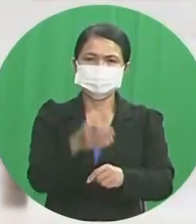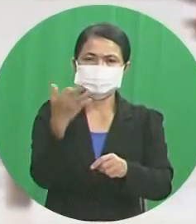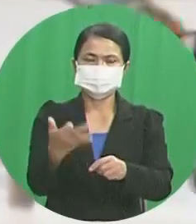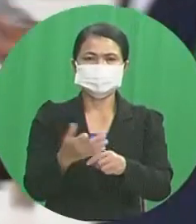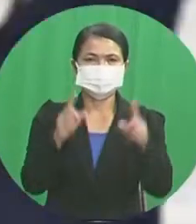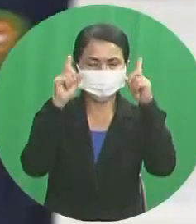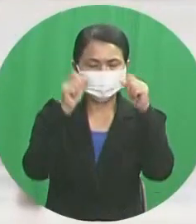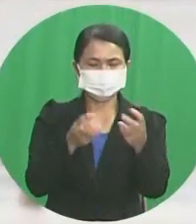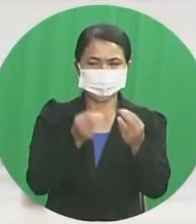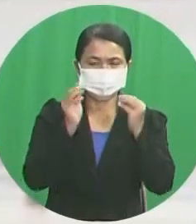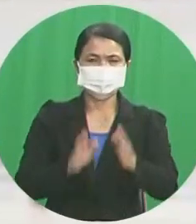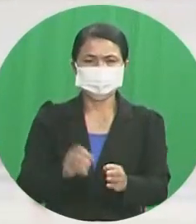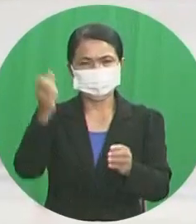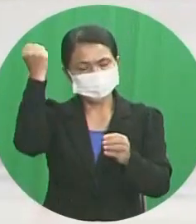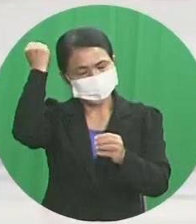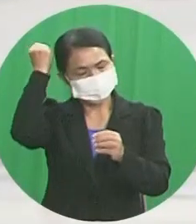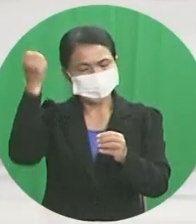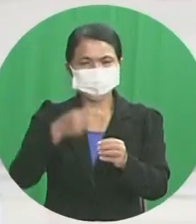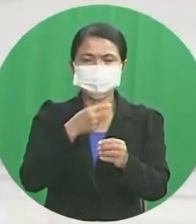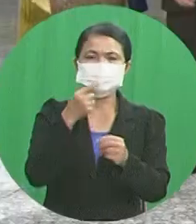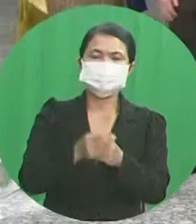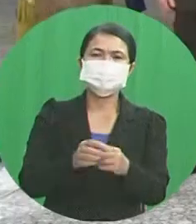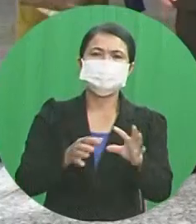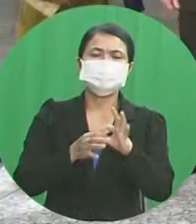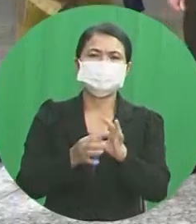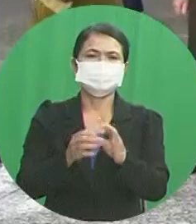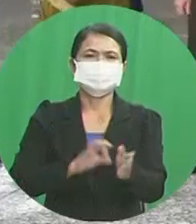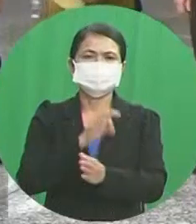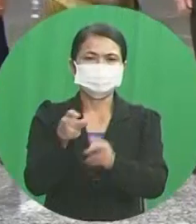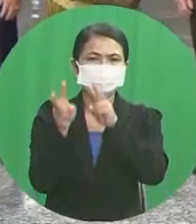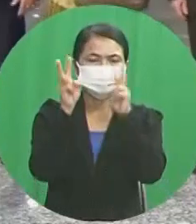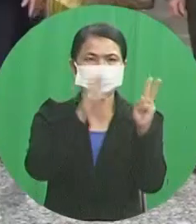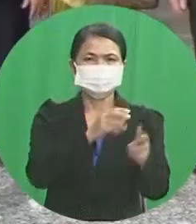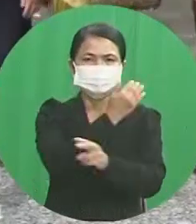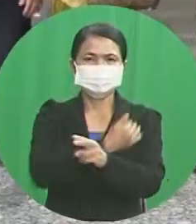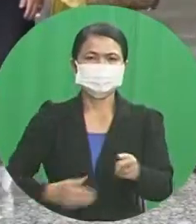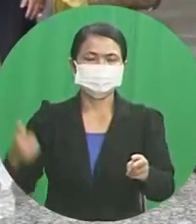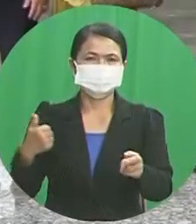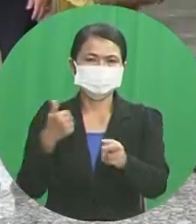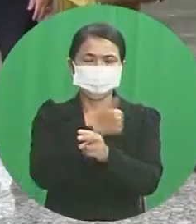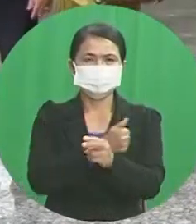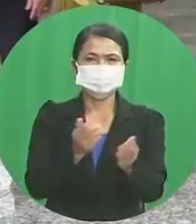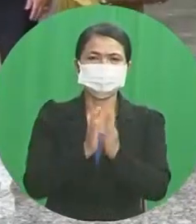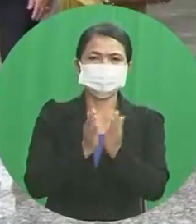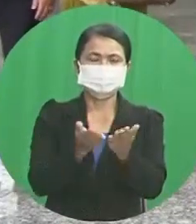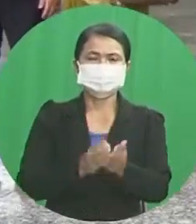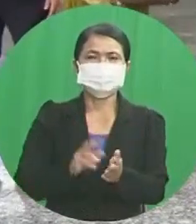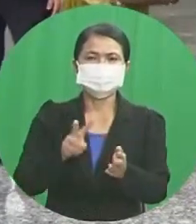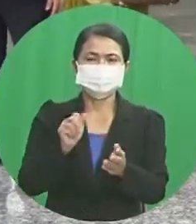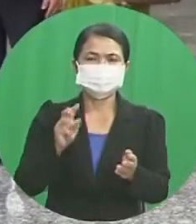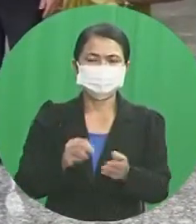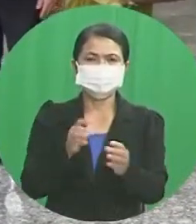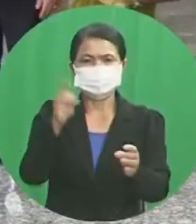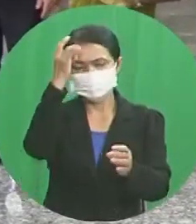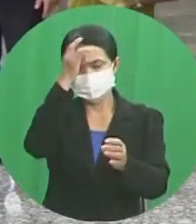ដែលឯកឧត្តមនាយករដ្ឋមន្ត្រីឡាវបានលើកឡើងតាក់ទងទៅនឹងវិស័យទេសចរសម្ដេចតេជោក៏បានស្នើសុំឲ្យឯកឧត្តមវិផាវ៉ាន់ពិ